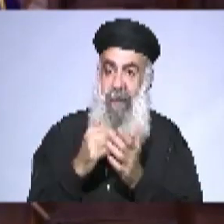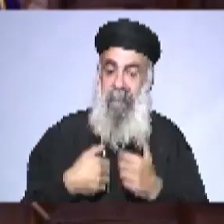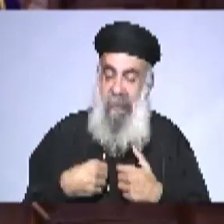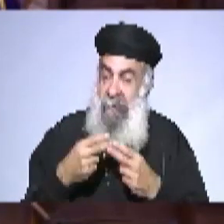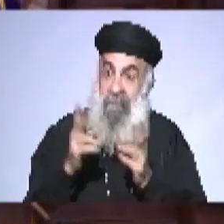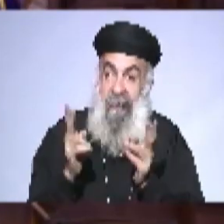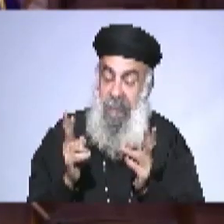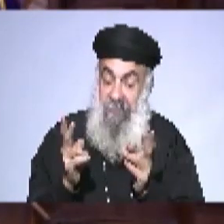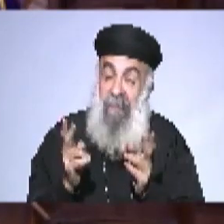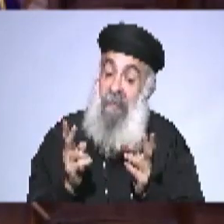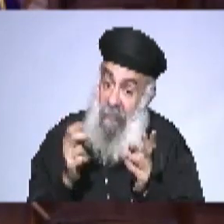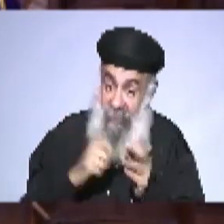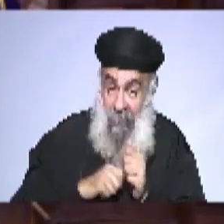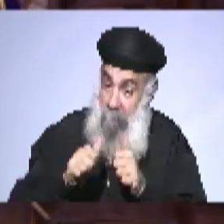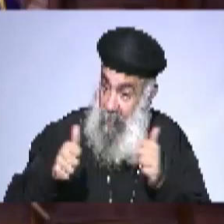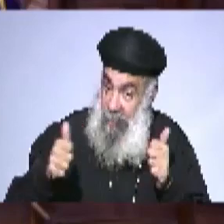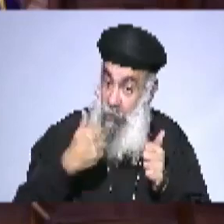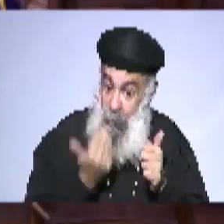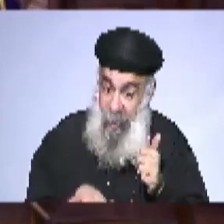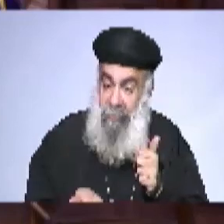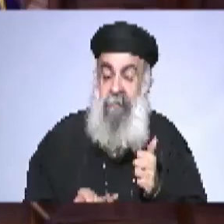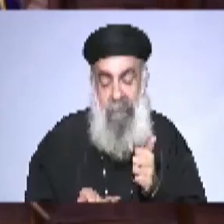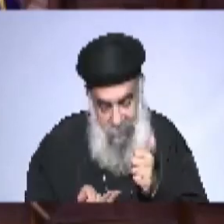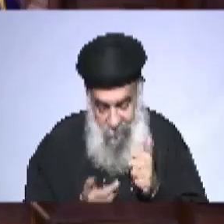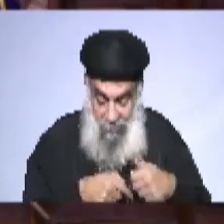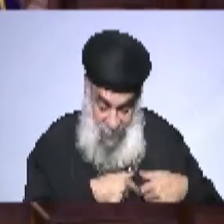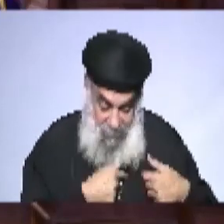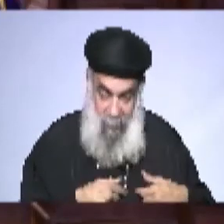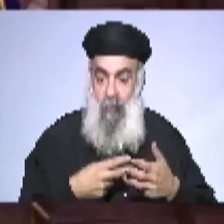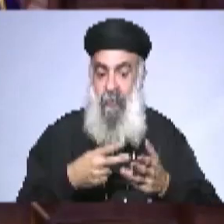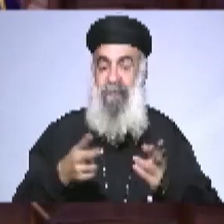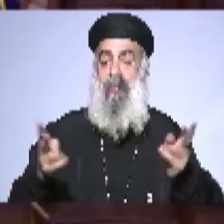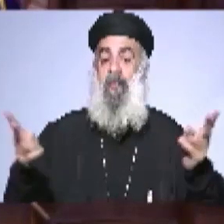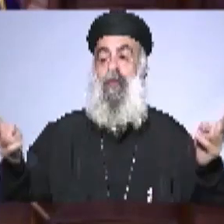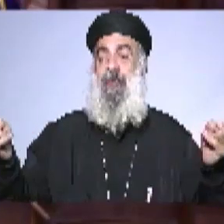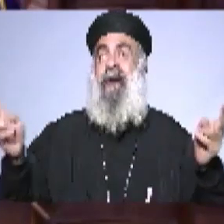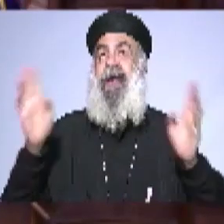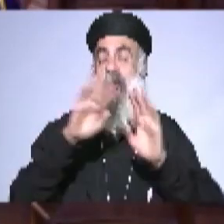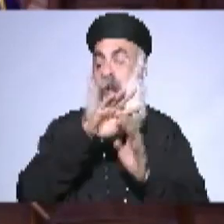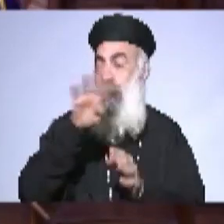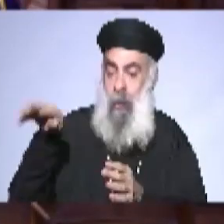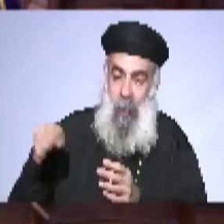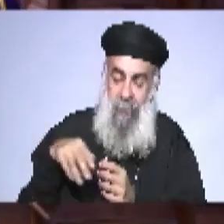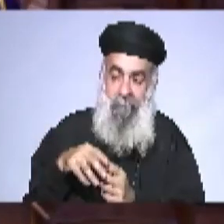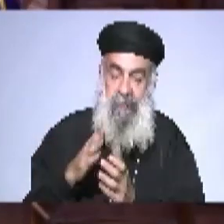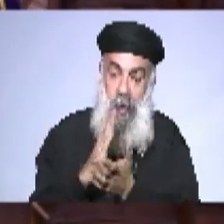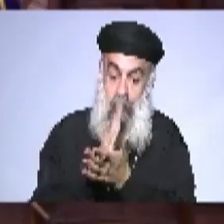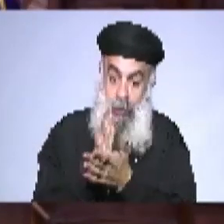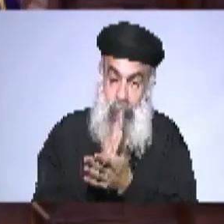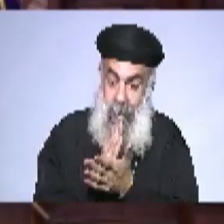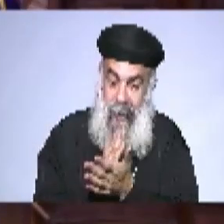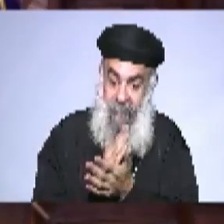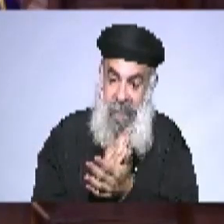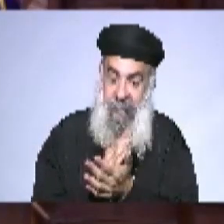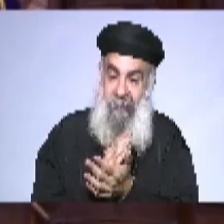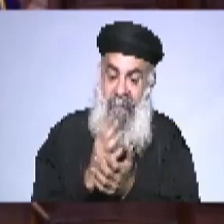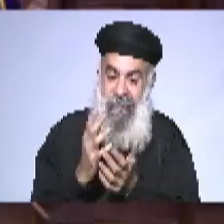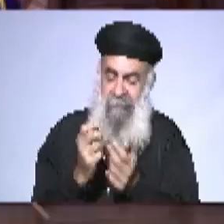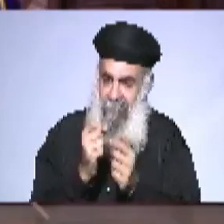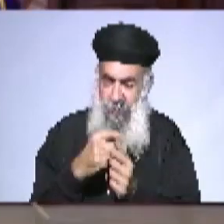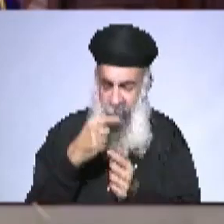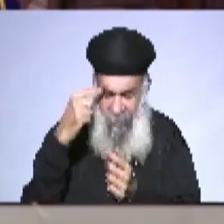هيقبلني بالرغم ان انا بعيد ووحش قلبه مفتوح للكل في يونان اخد الموقف بتاع